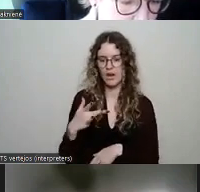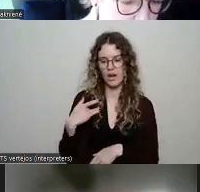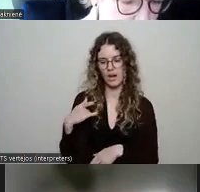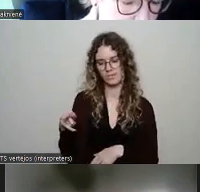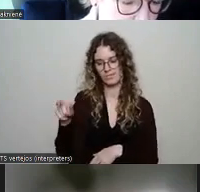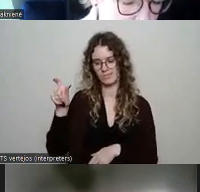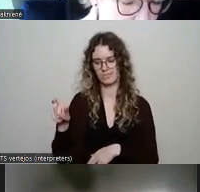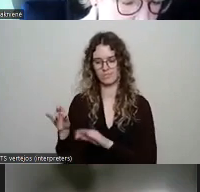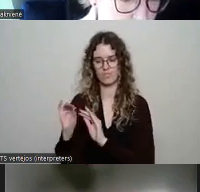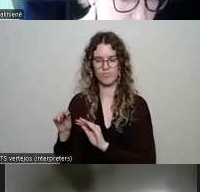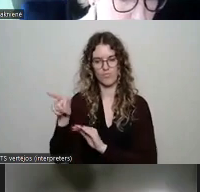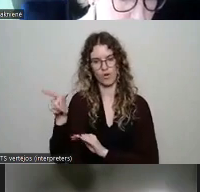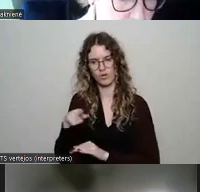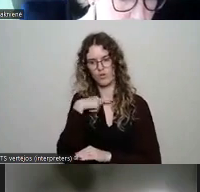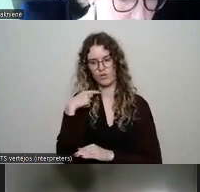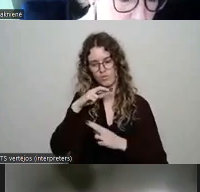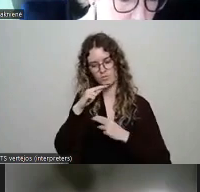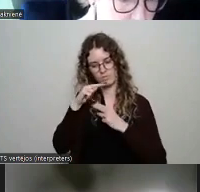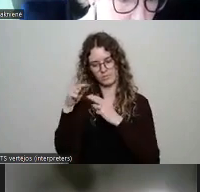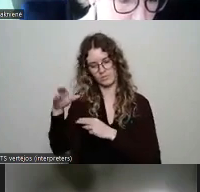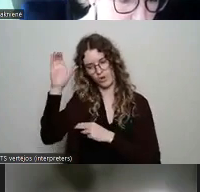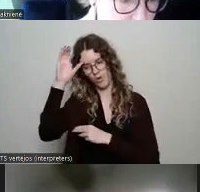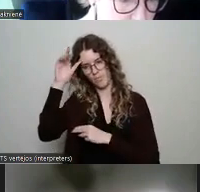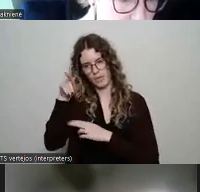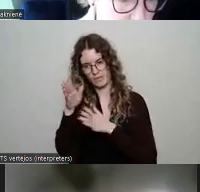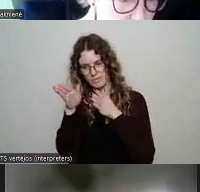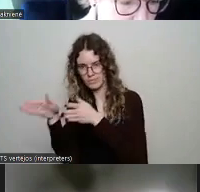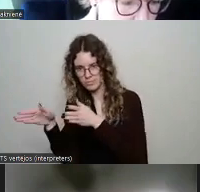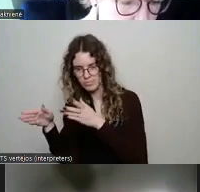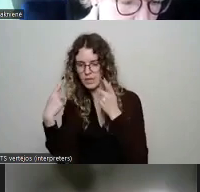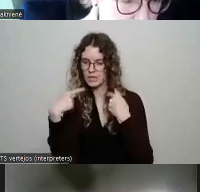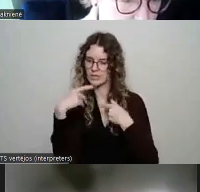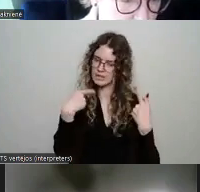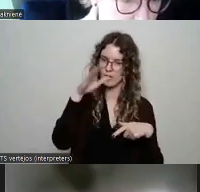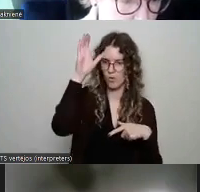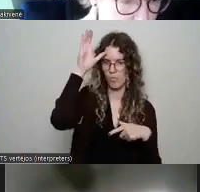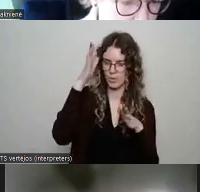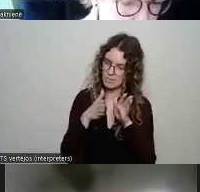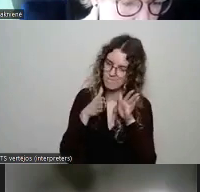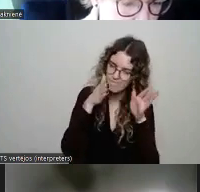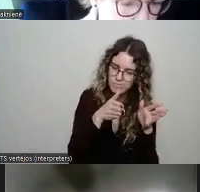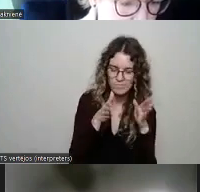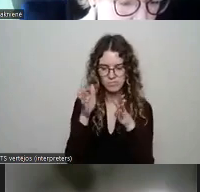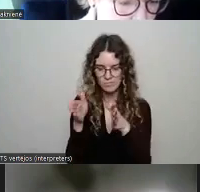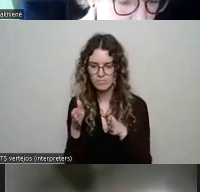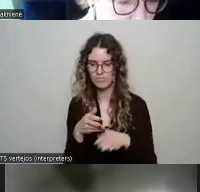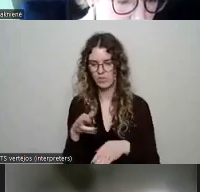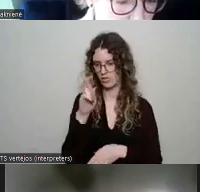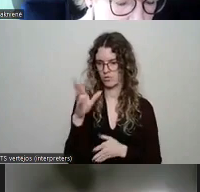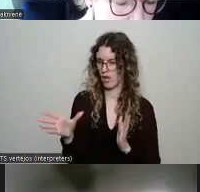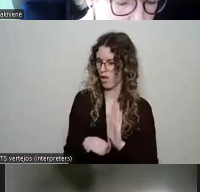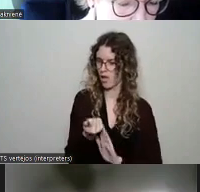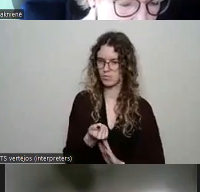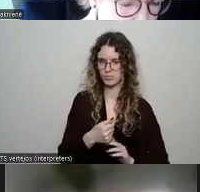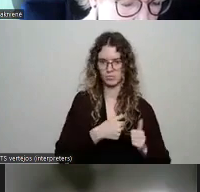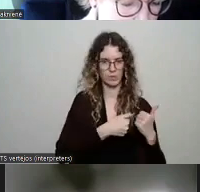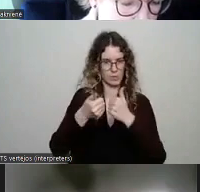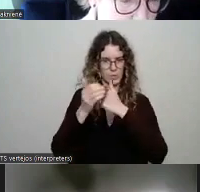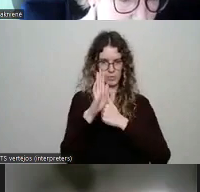kreipdėmėsi į vieną kompetenciją, kitas į kitą ir tada iš tikrųjų mes turėsim labai gerą rezultatą. Visi vaikai tobulins